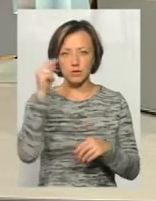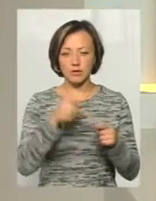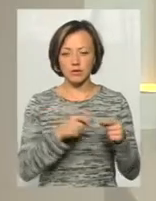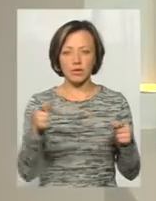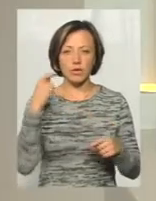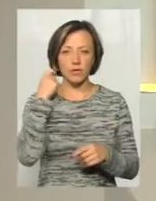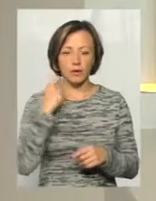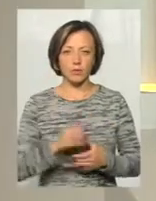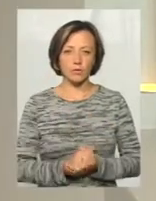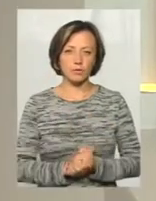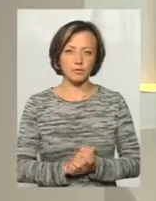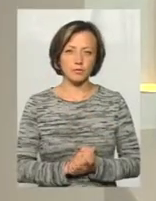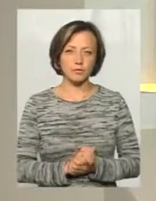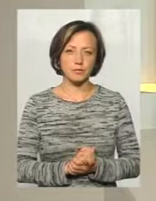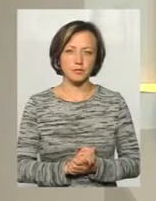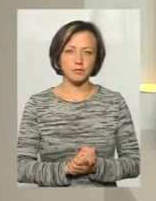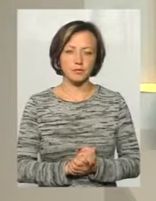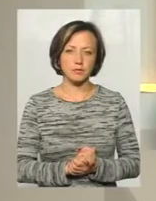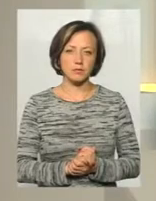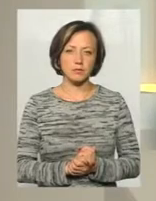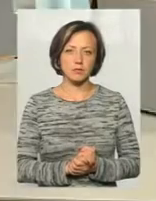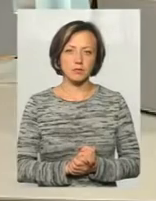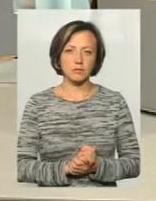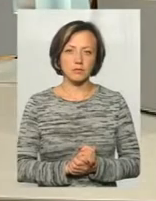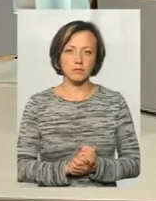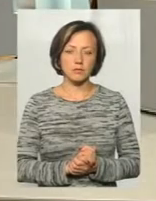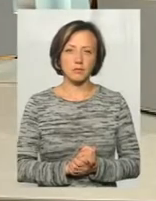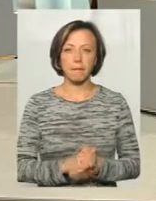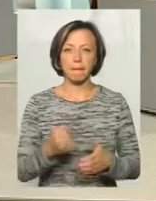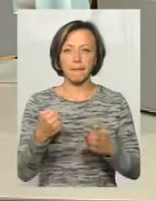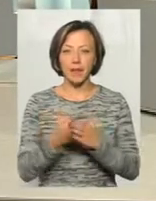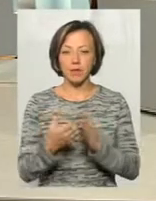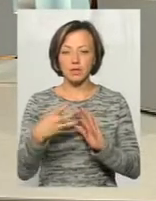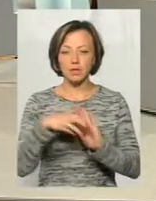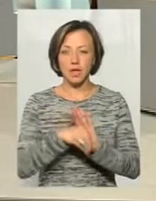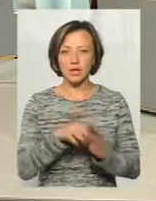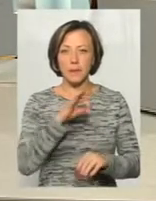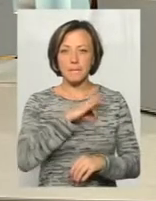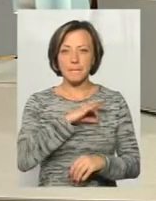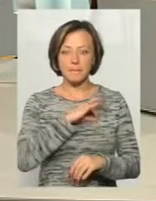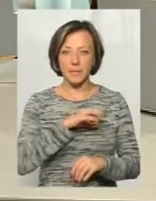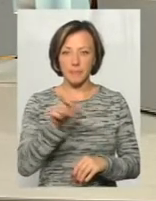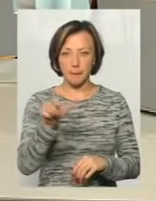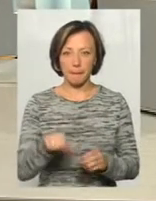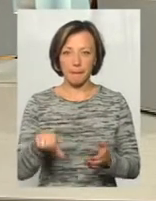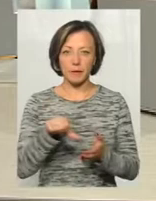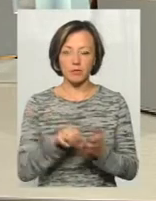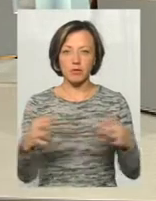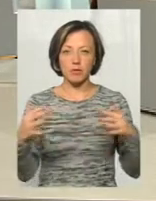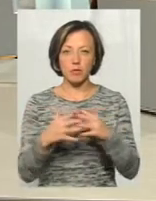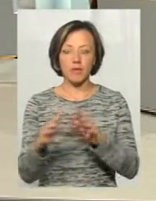віку? Дякую. Дякуємо вам, пане Сергій. Ну, до складу пільговика, наскільки я зрозумів, це учасник бойових